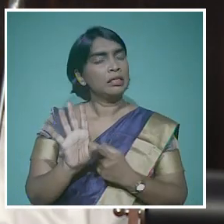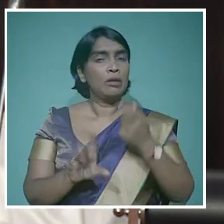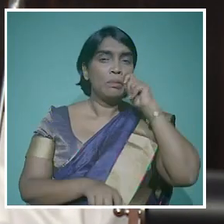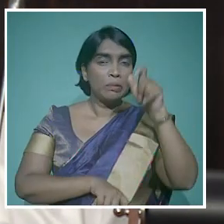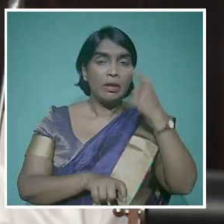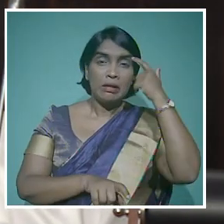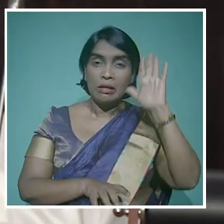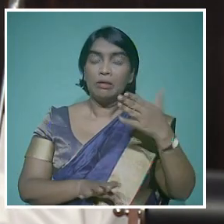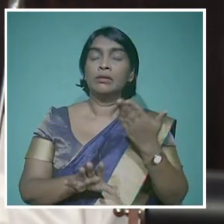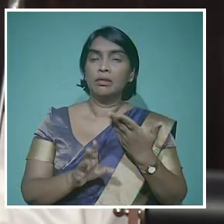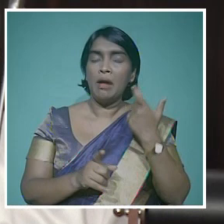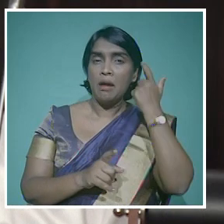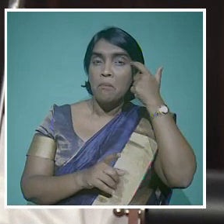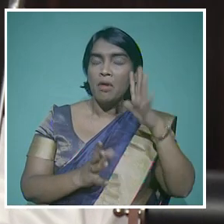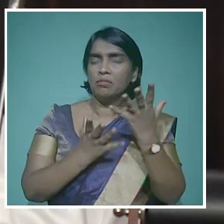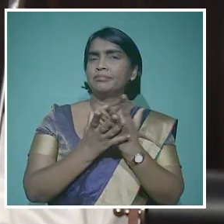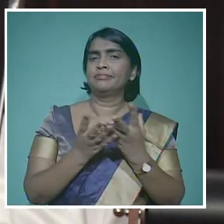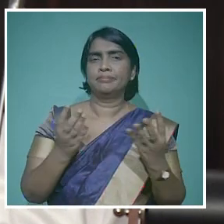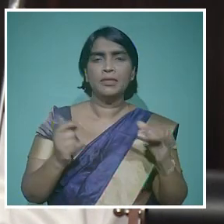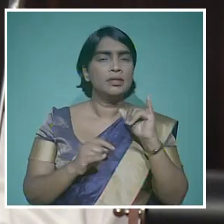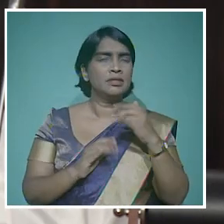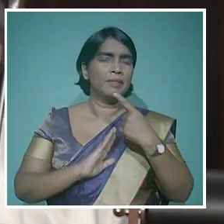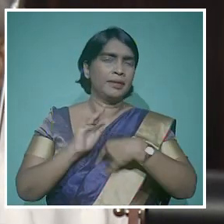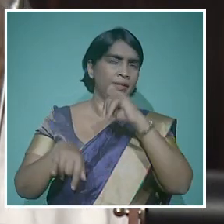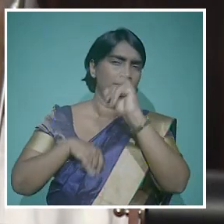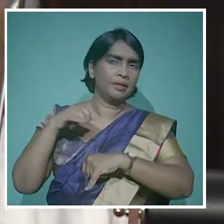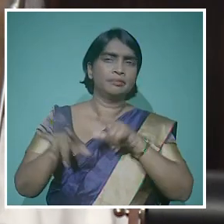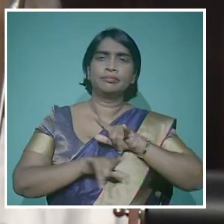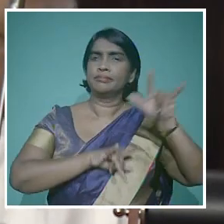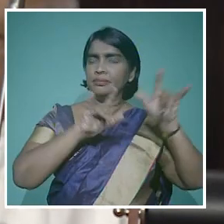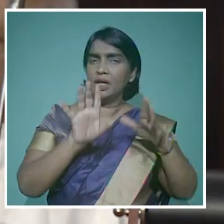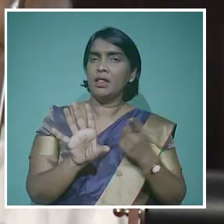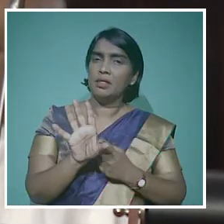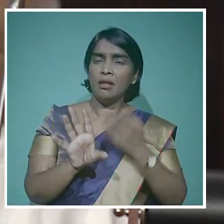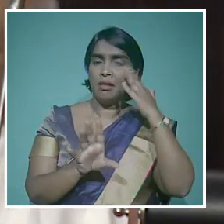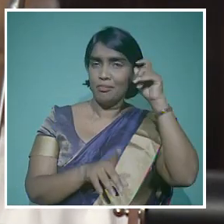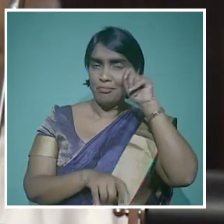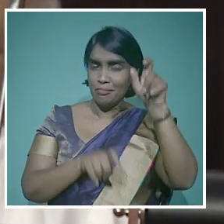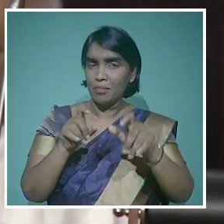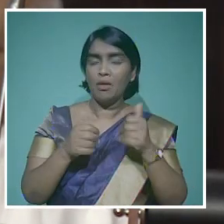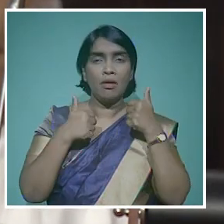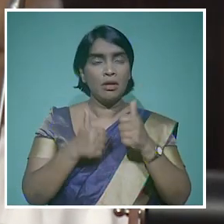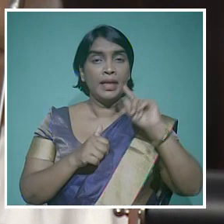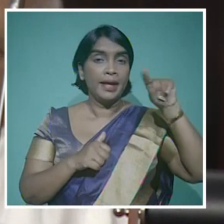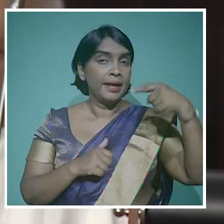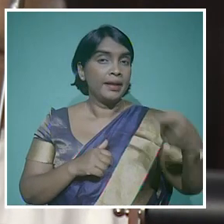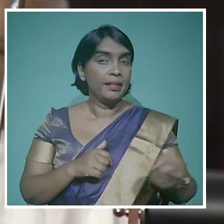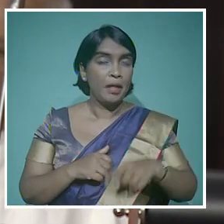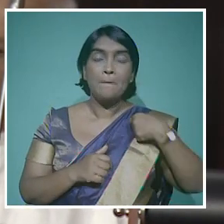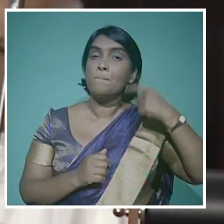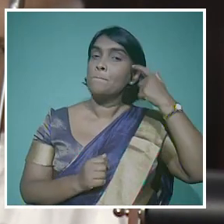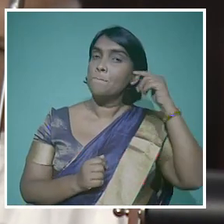තරුණියන්ගේ බලාපොරොත්තු දියවෙමින් යනවා. සමහරු රට හැර යනවා. මේ තරුණ තරුණියන් යහපත් හෙට දවසක් බලාපොරොත්තු